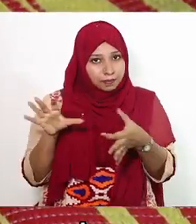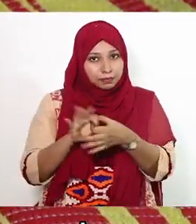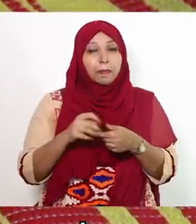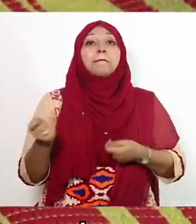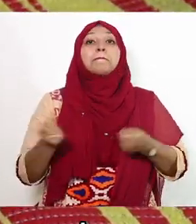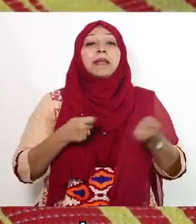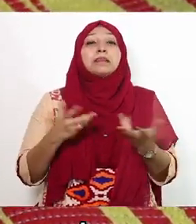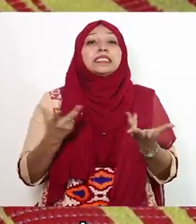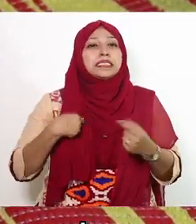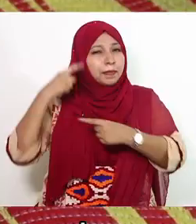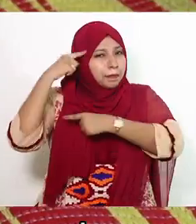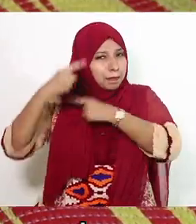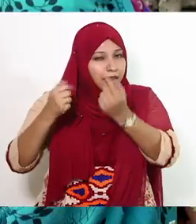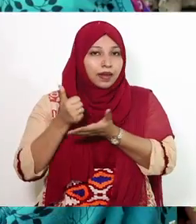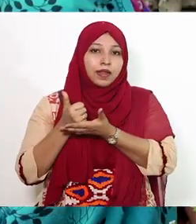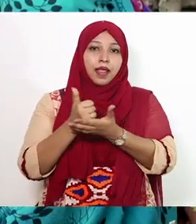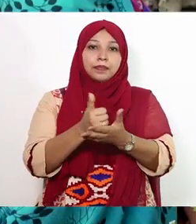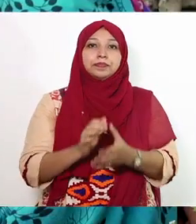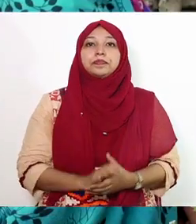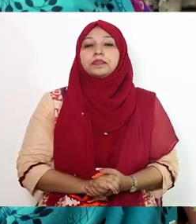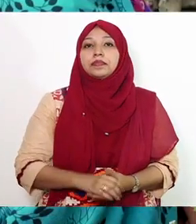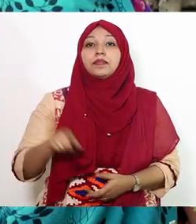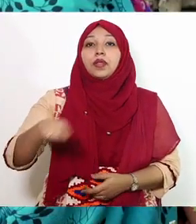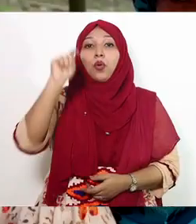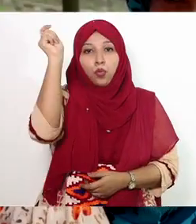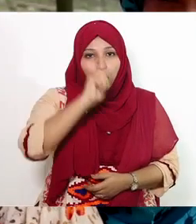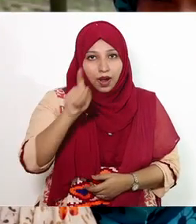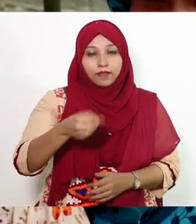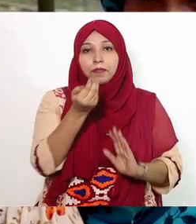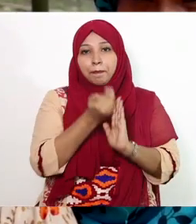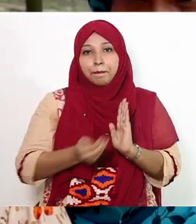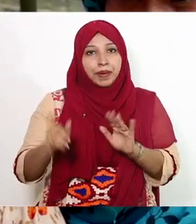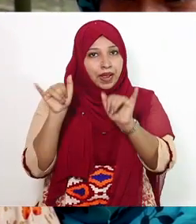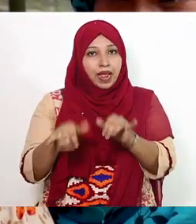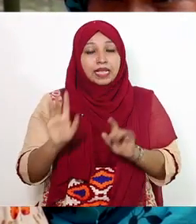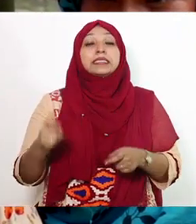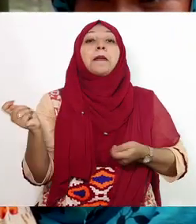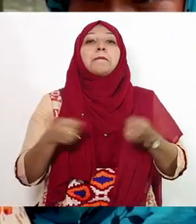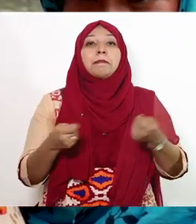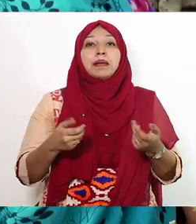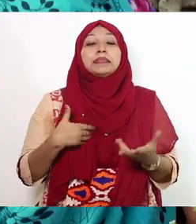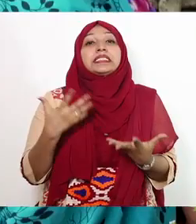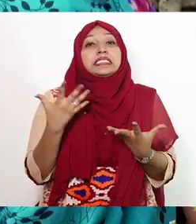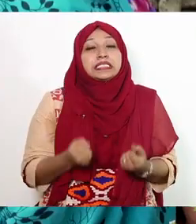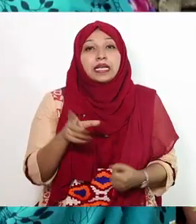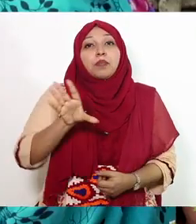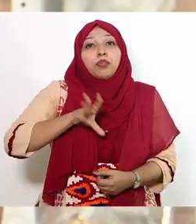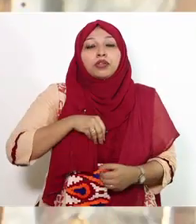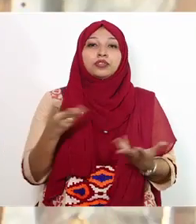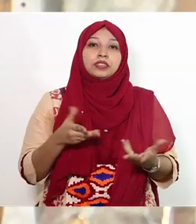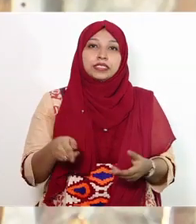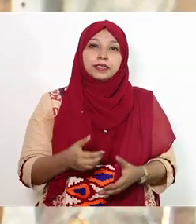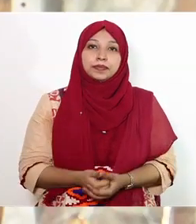সঠিক ব্যবসা পরিকল্পনা গ্রহণ করে। আপা আছে, আপনার মেয়ে আছে, আপনি আছে, একটু যদি বলেন যে আসলে কোন ধরনের ব্যবসাটা আপনারা করতে পারবেন বা আগ্রহী